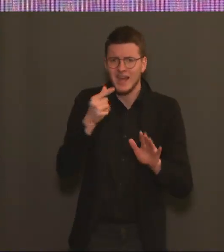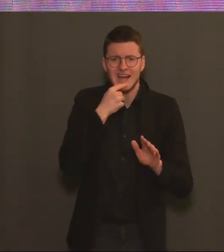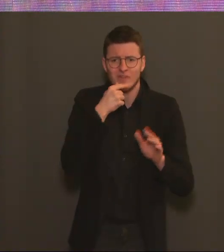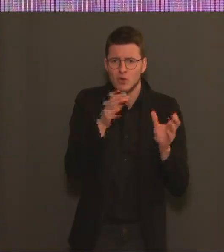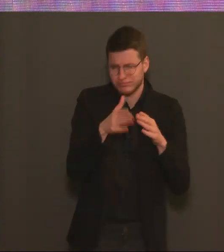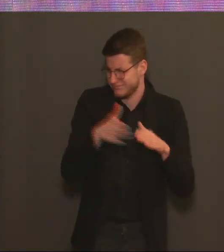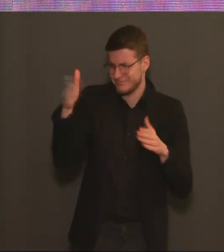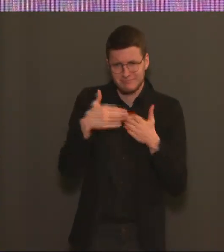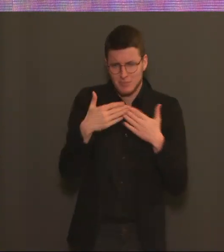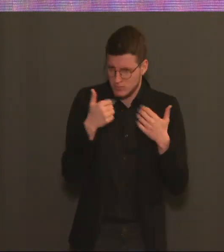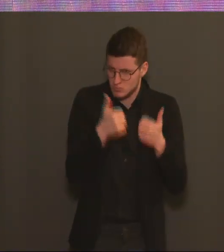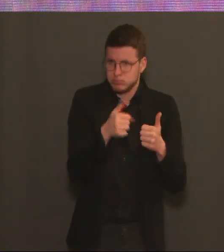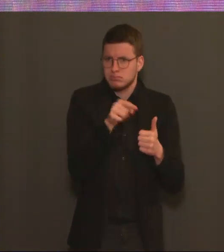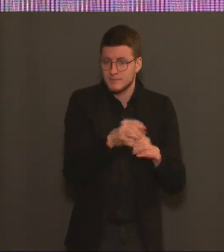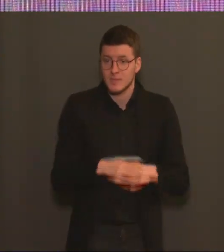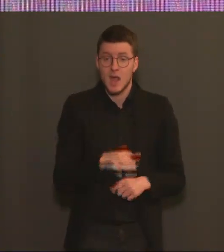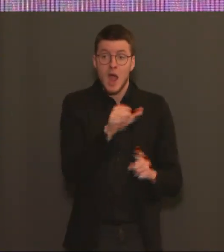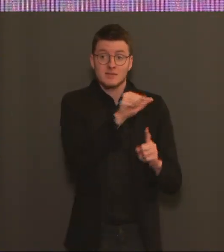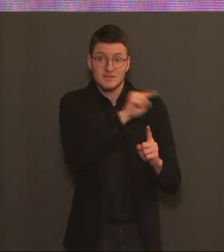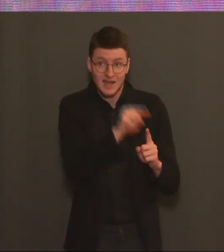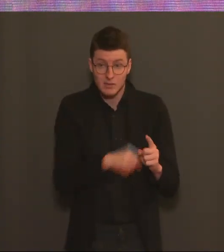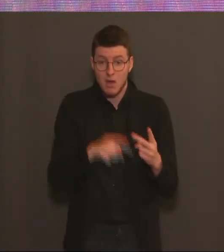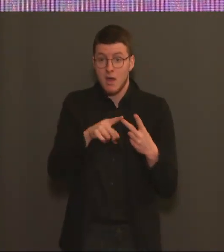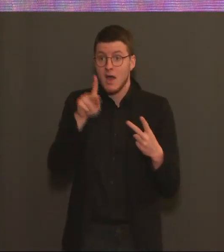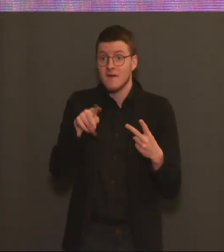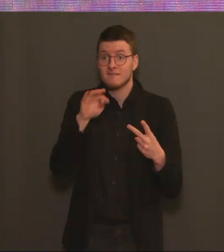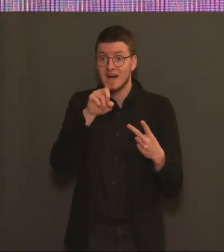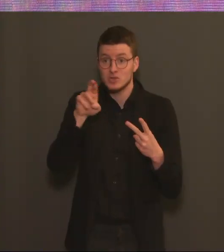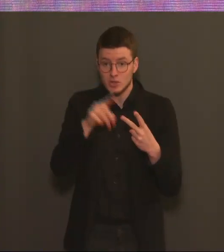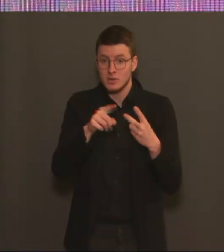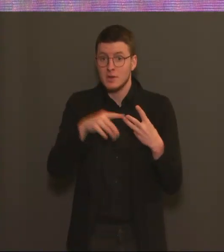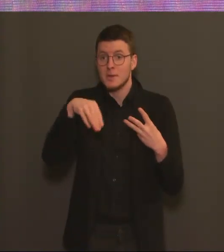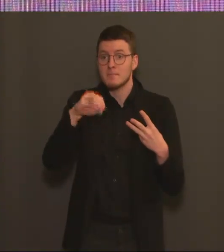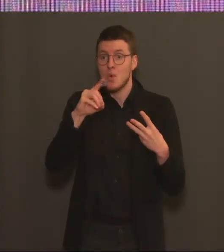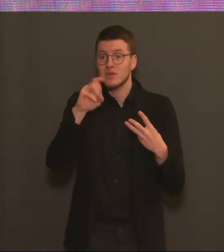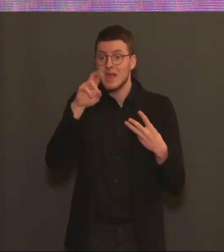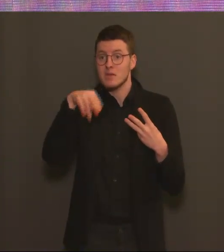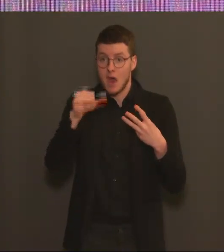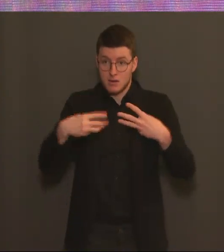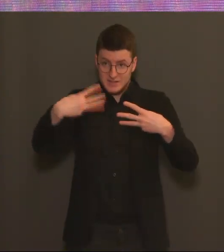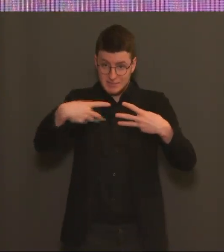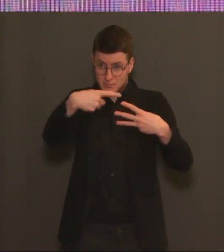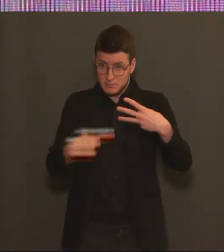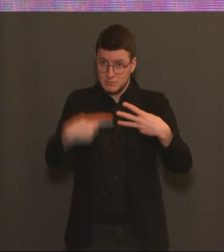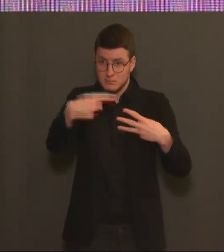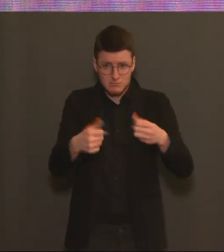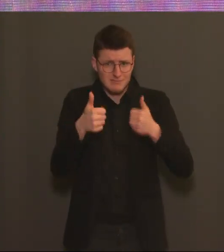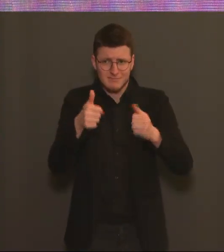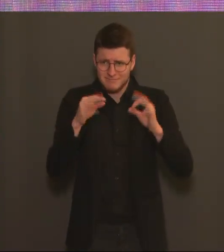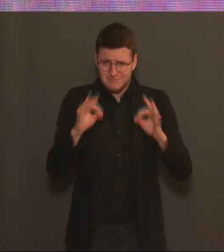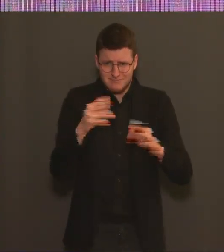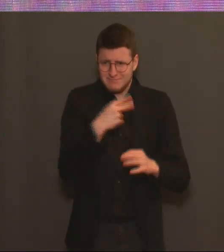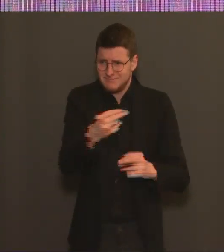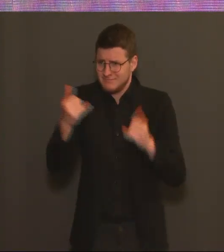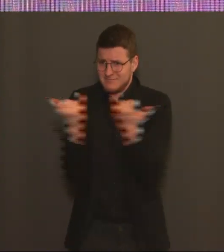Met de AstraZeneca, Pfizer en Moderna-vaccins beschikken we nu dus over 3 uitstekende vaccins om het virus terug